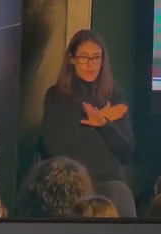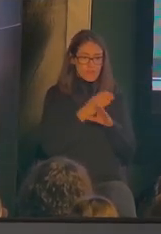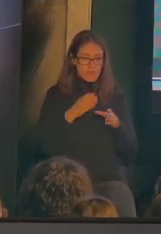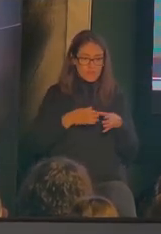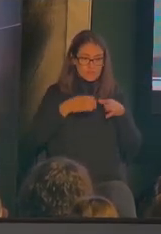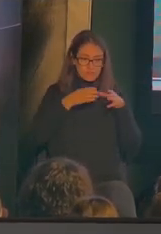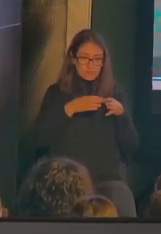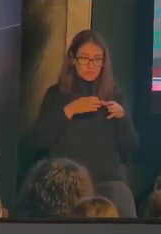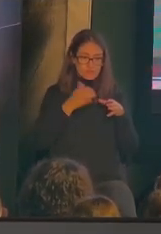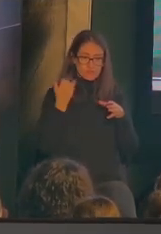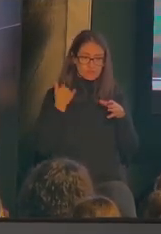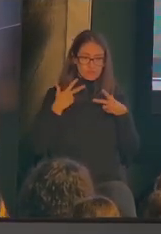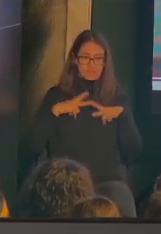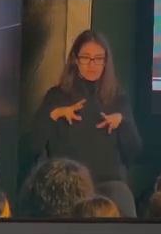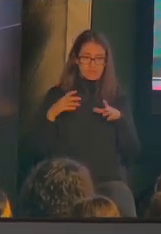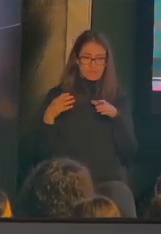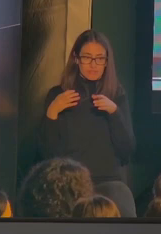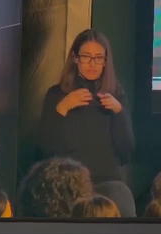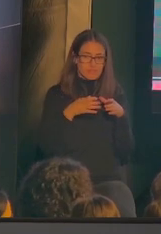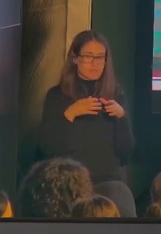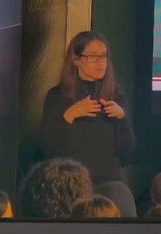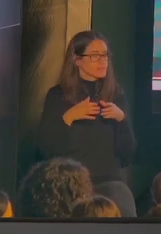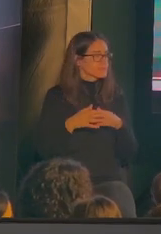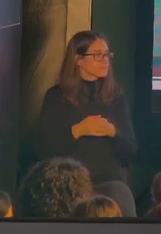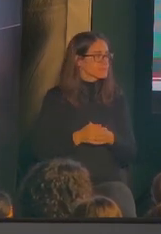vale, per fer la mousse,